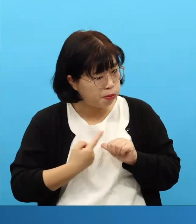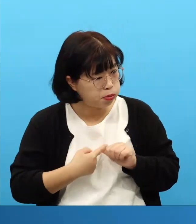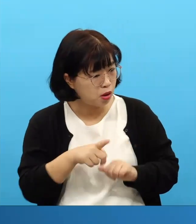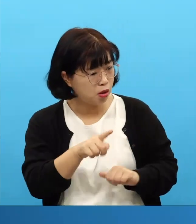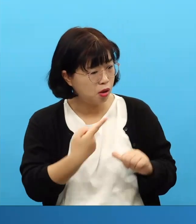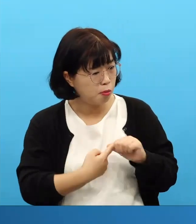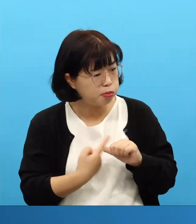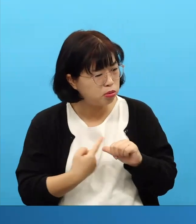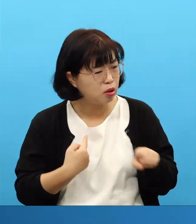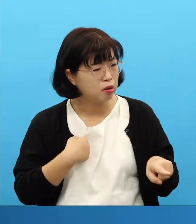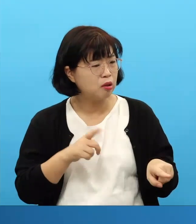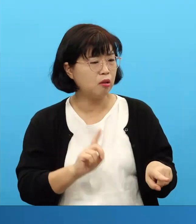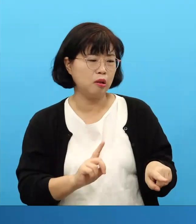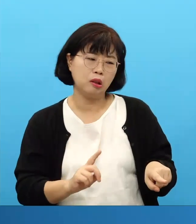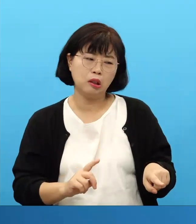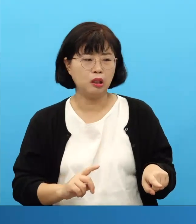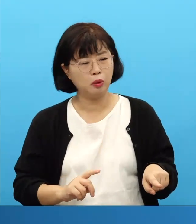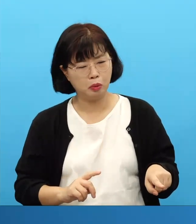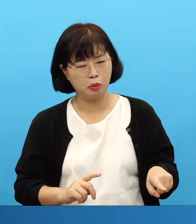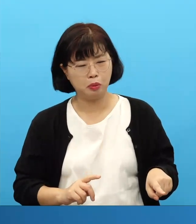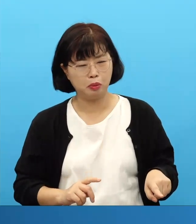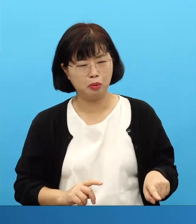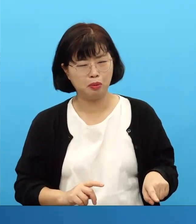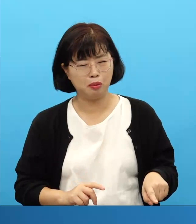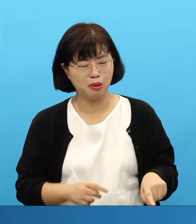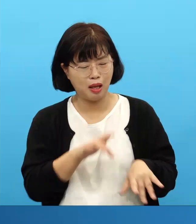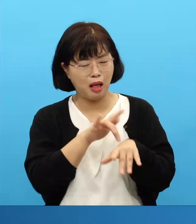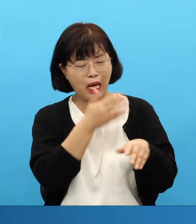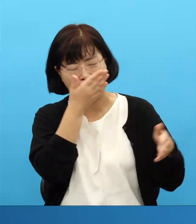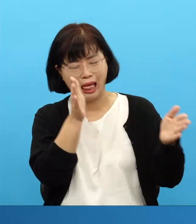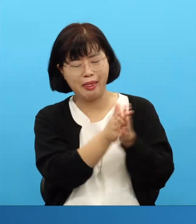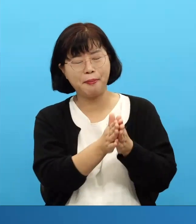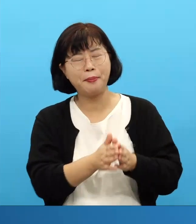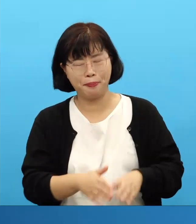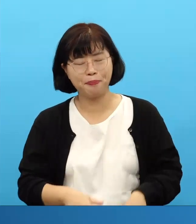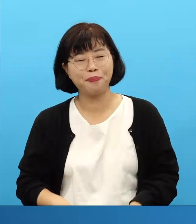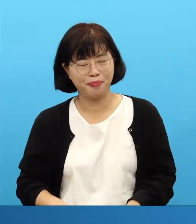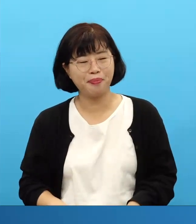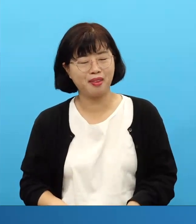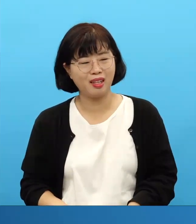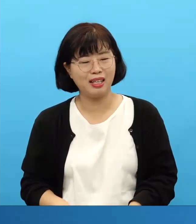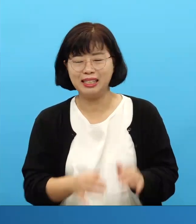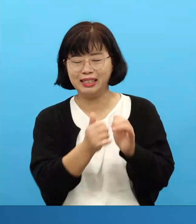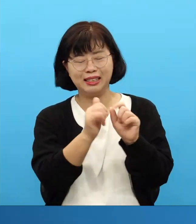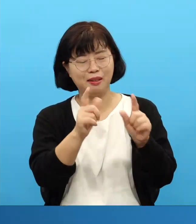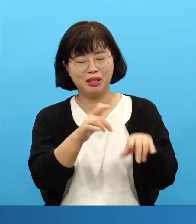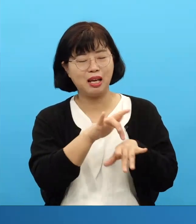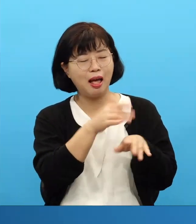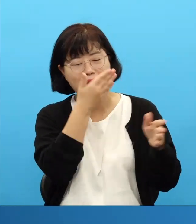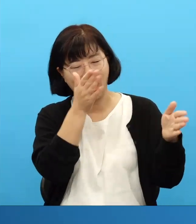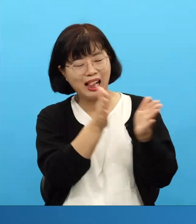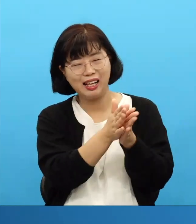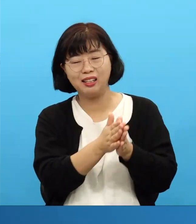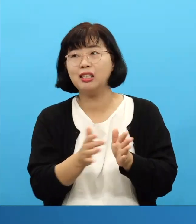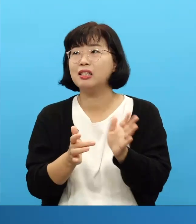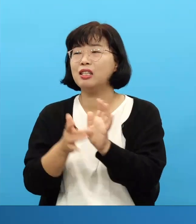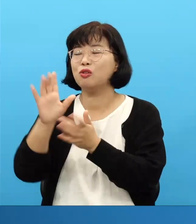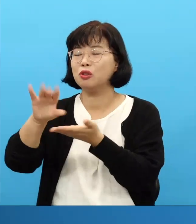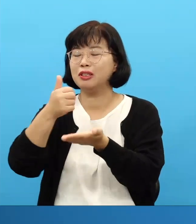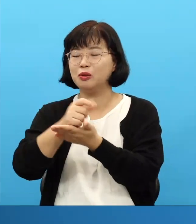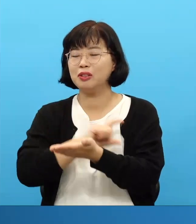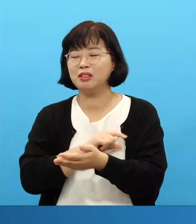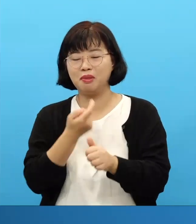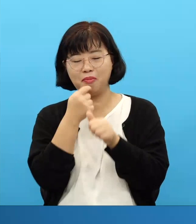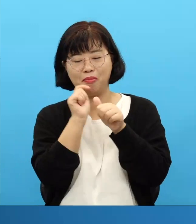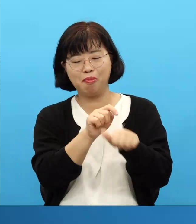결박되었기 때문에. So I kept on praying because what was making that person's life difficult were the force of darkness. So I kept on binding them in Jesus Christ's name. 좀 심하게요. 그건